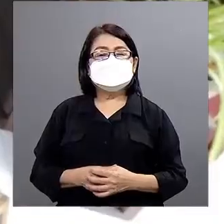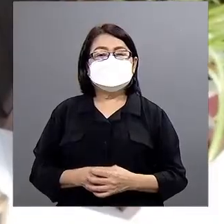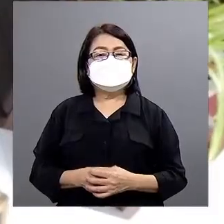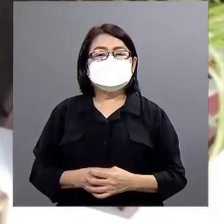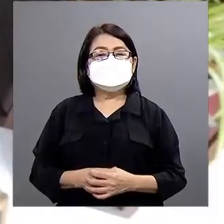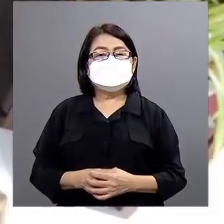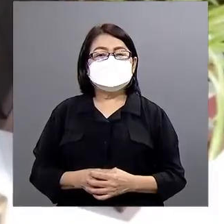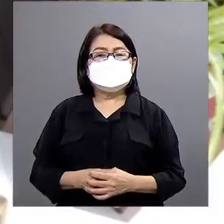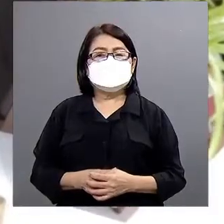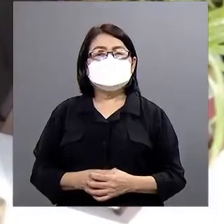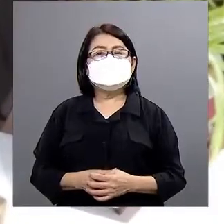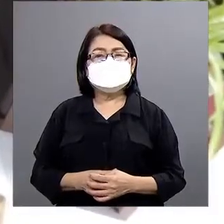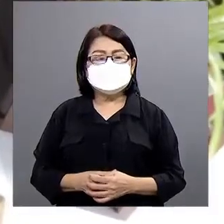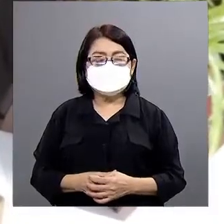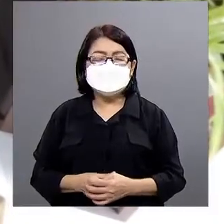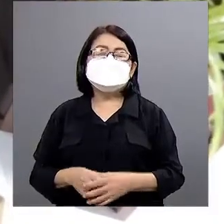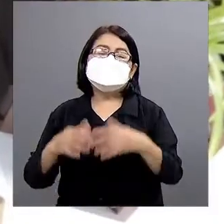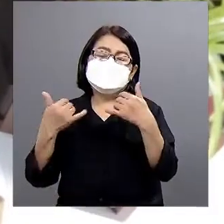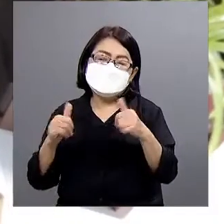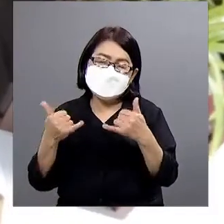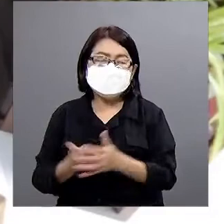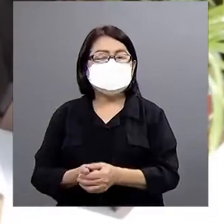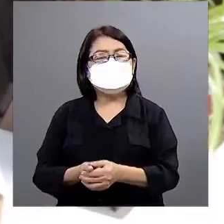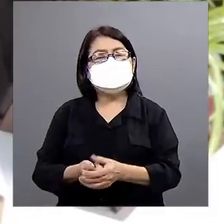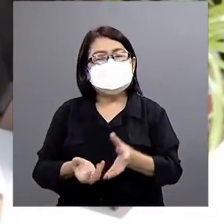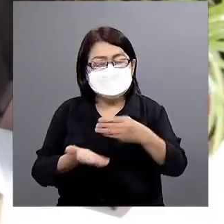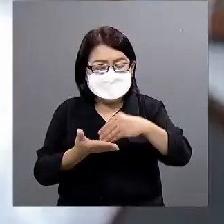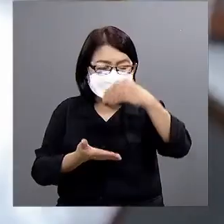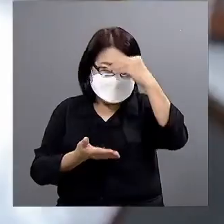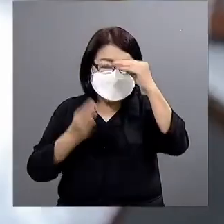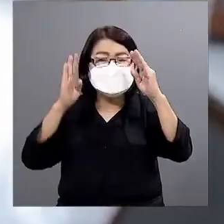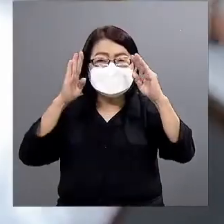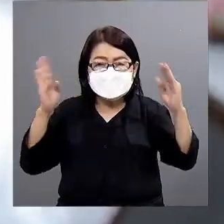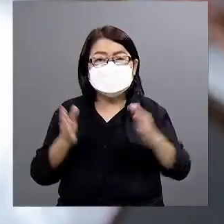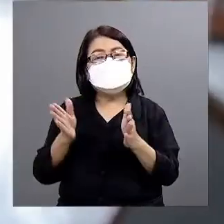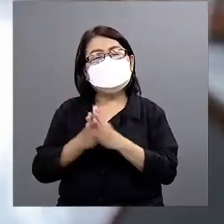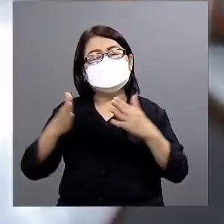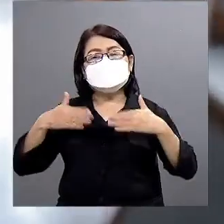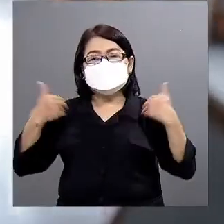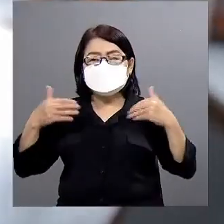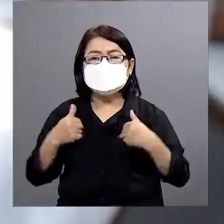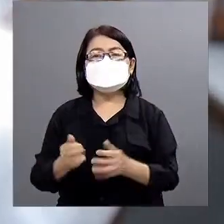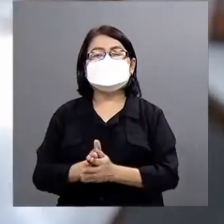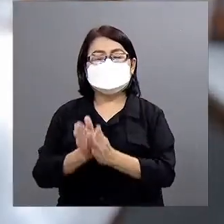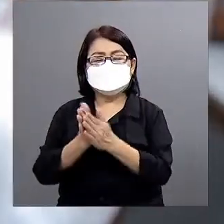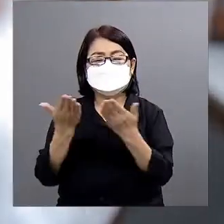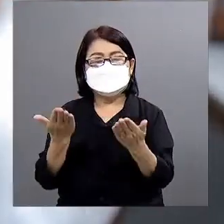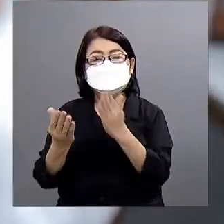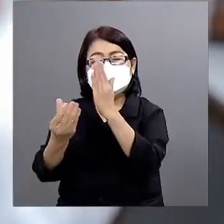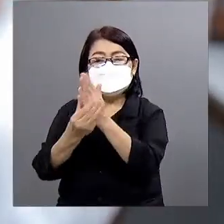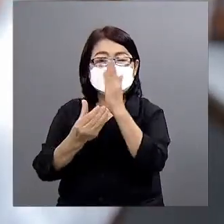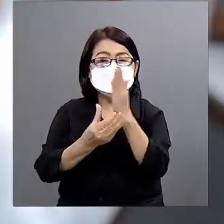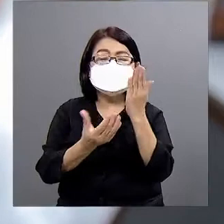เล่นไปด้วยเรียนรู้ไปด้วยมีทั้งกิจกรรมสันทนาการและหนังสือให้เลือกอ่านมากมายเลยค่ะ